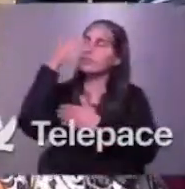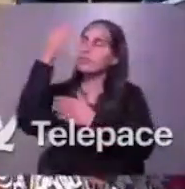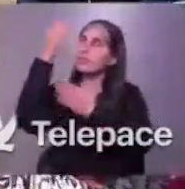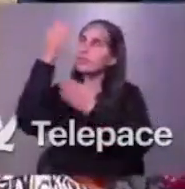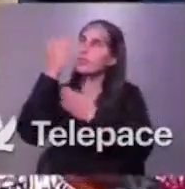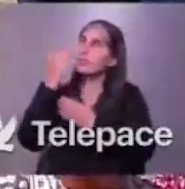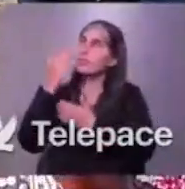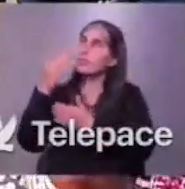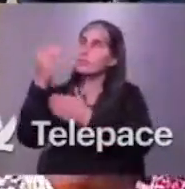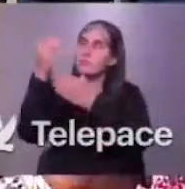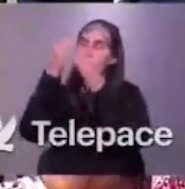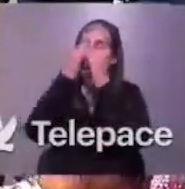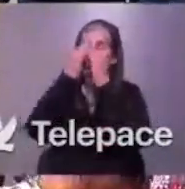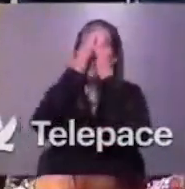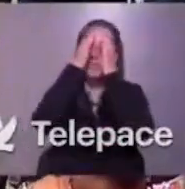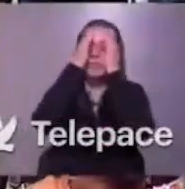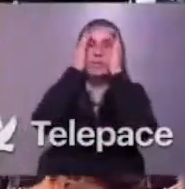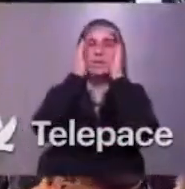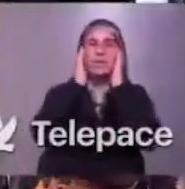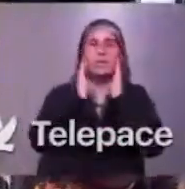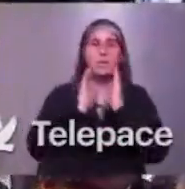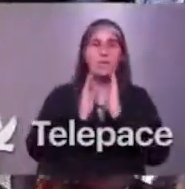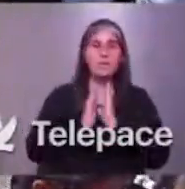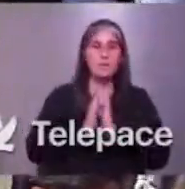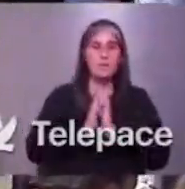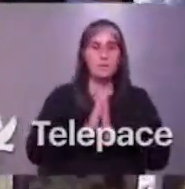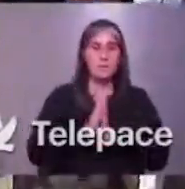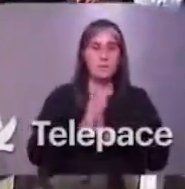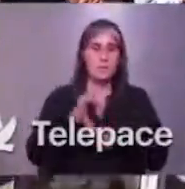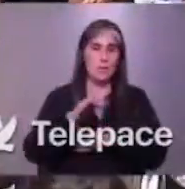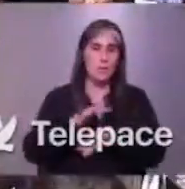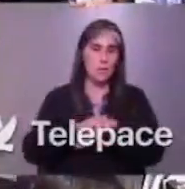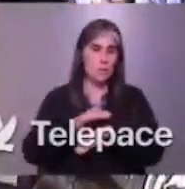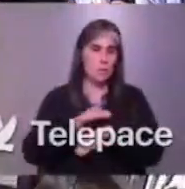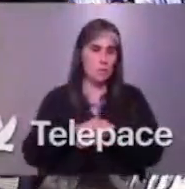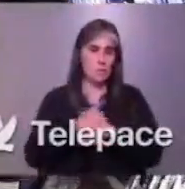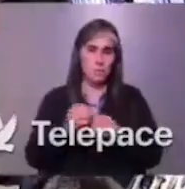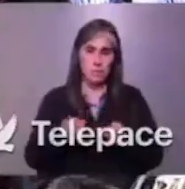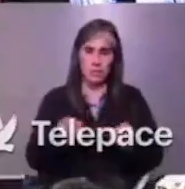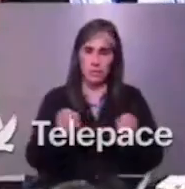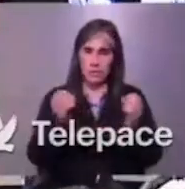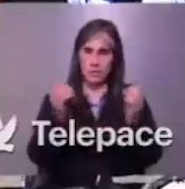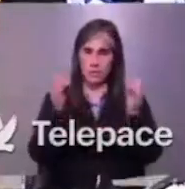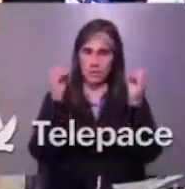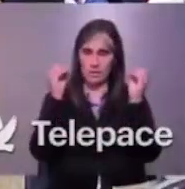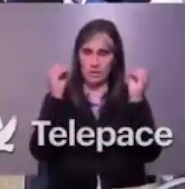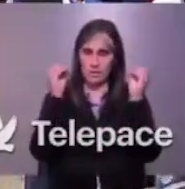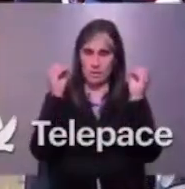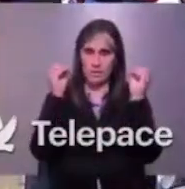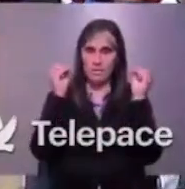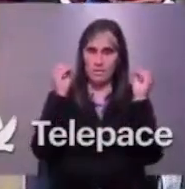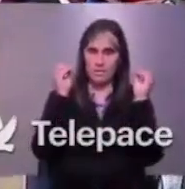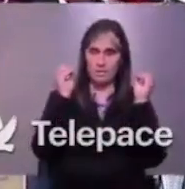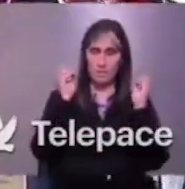portato l'Eucaristia ai fedeli, ora stanno ritornando all'altare.